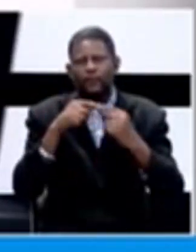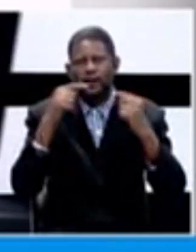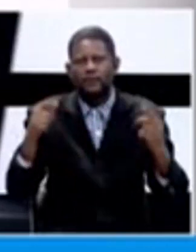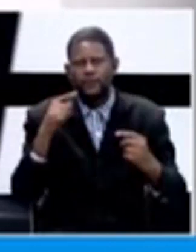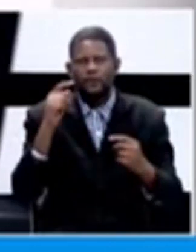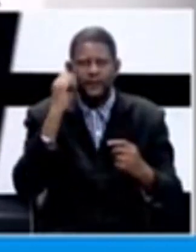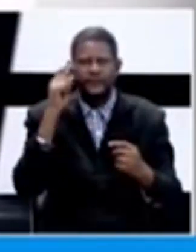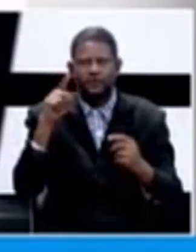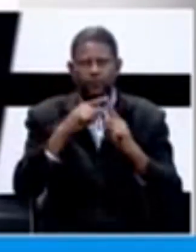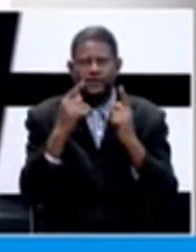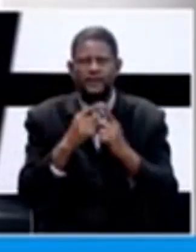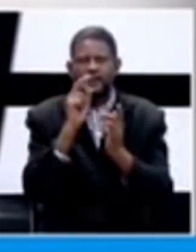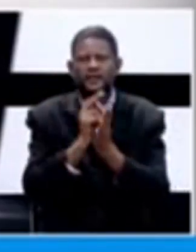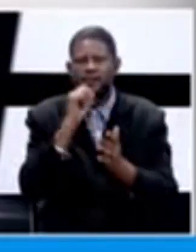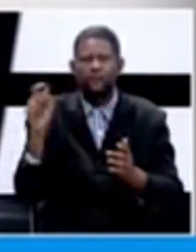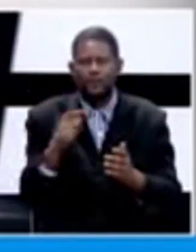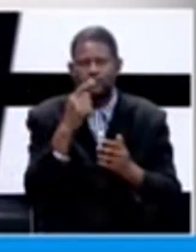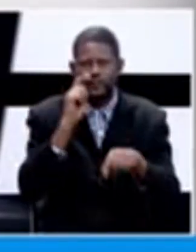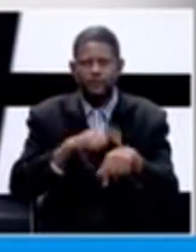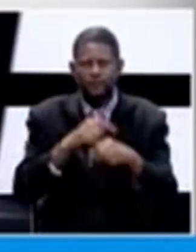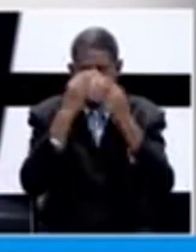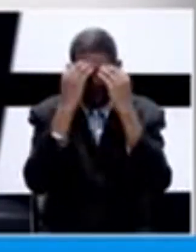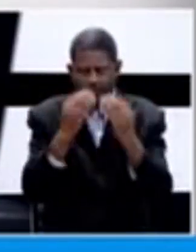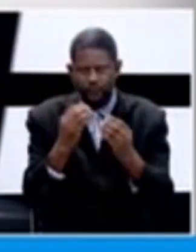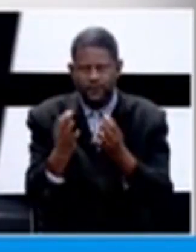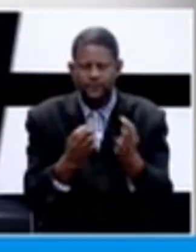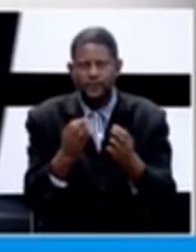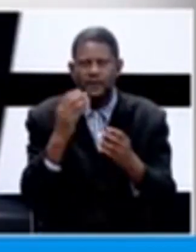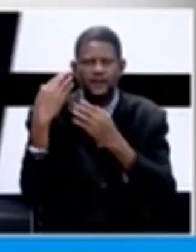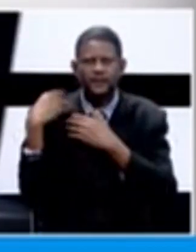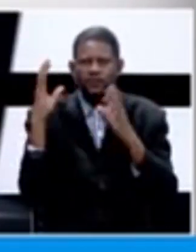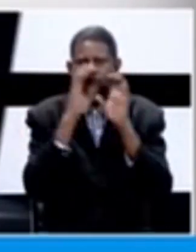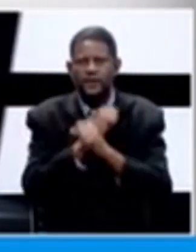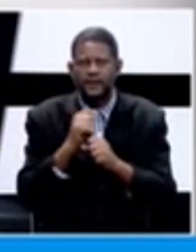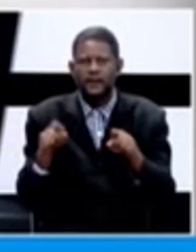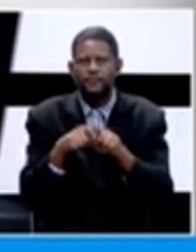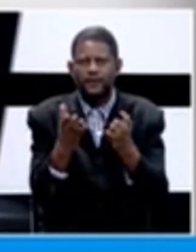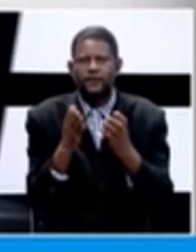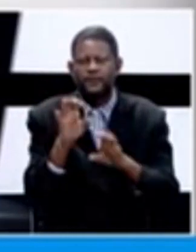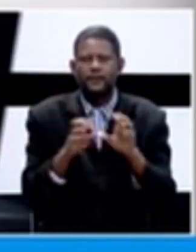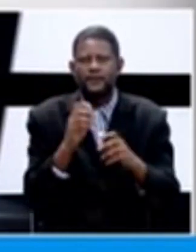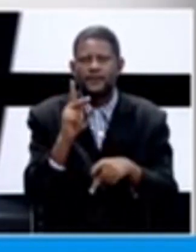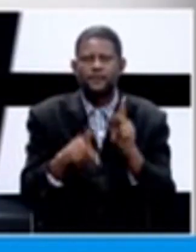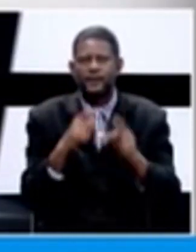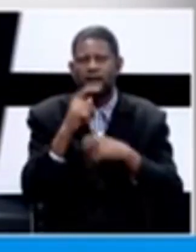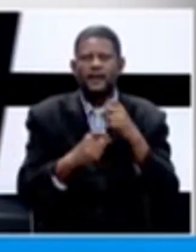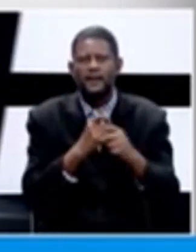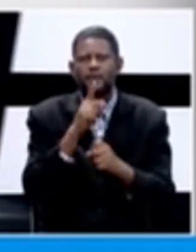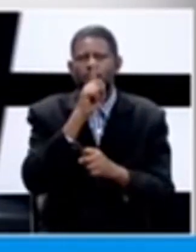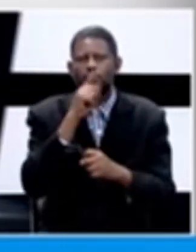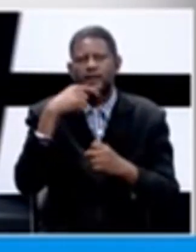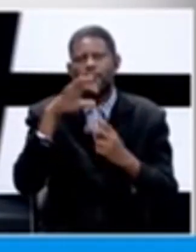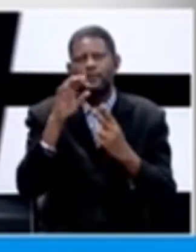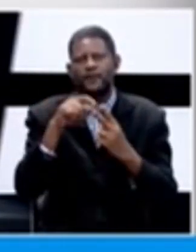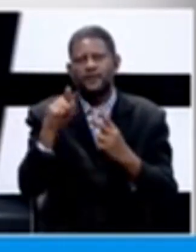ጉጅለ ዘይሕጋዊ ምዃኑ ብእዋኑ ከም ዘፍለጡ ሓቢሩ እዮም ስልጣኑ ዘብቅዕ ሓይሊ ከም ድሌቱ እናገበረ ማሕበረሰብ ዓለም ስቕታ ምምራ ድማ ነቲ